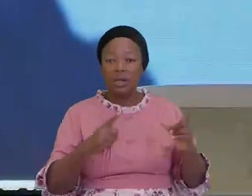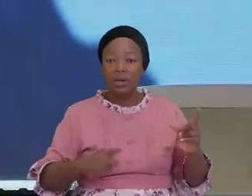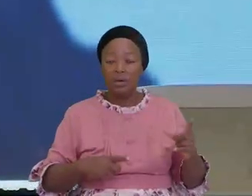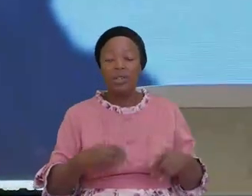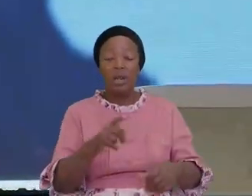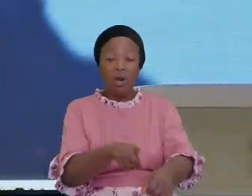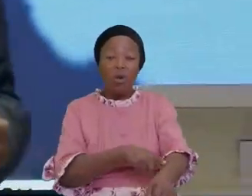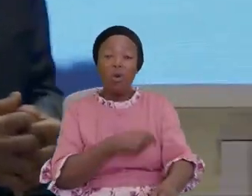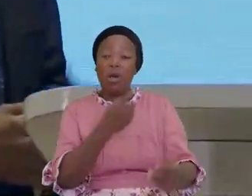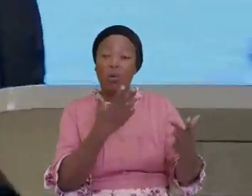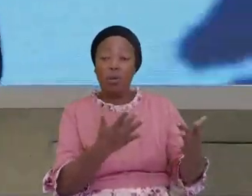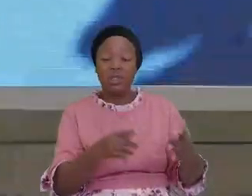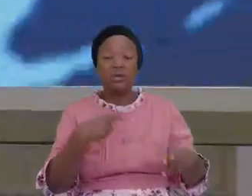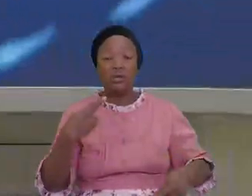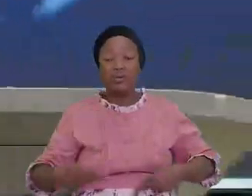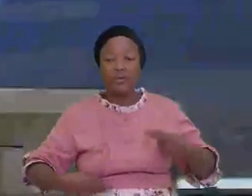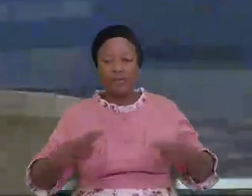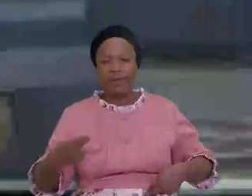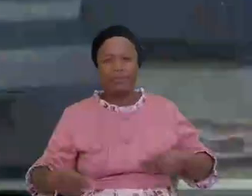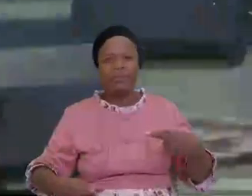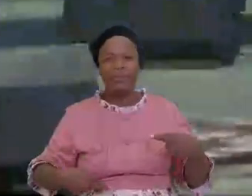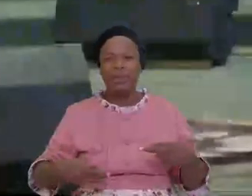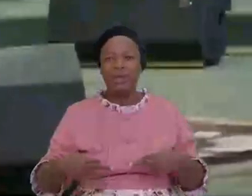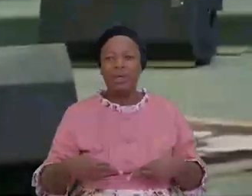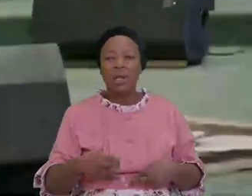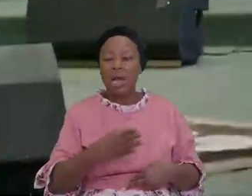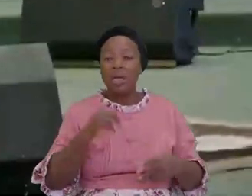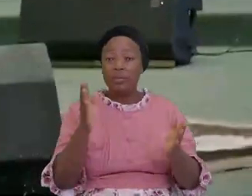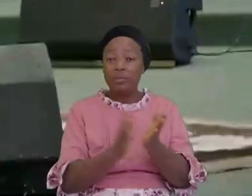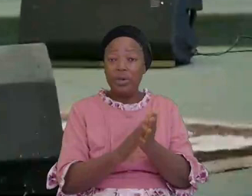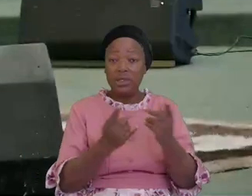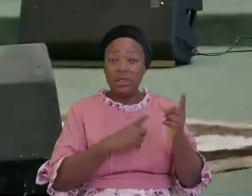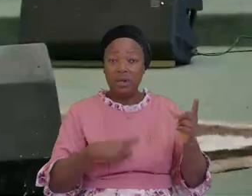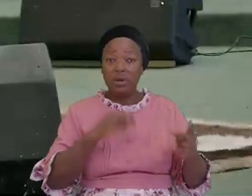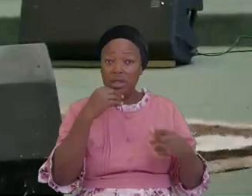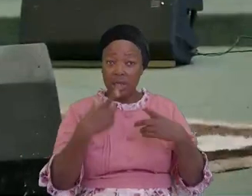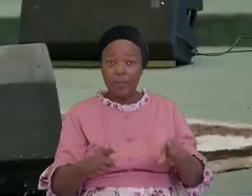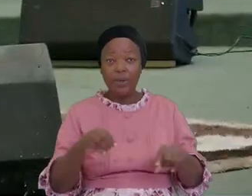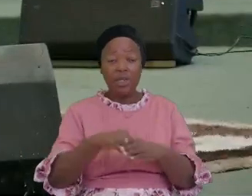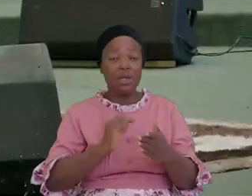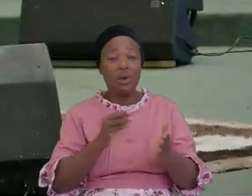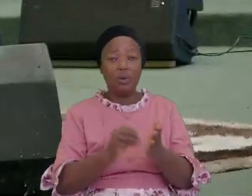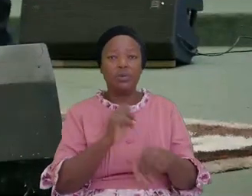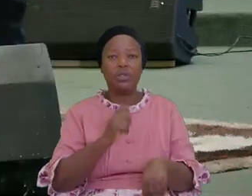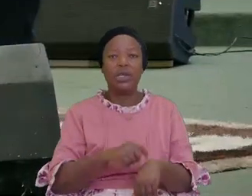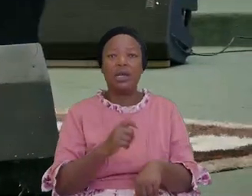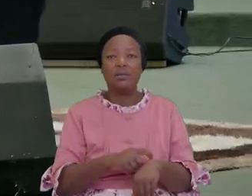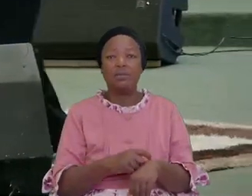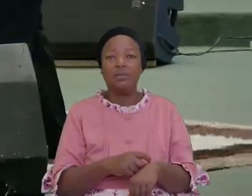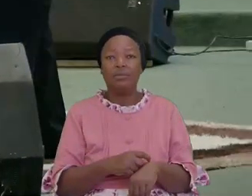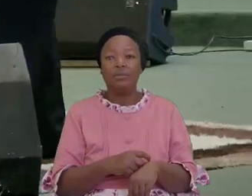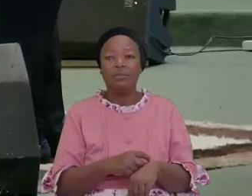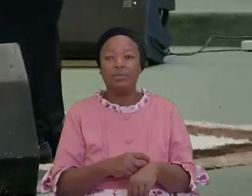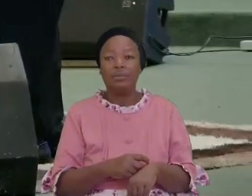Le réveil assez longtemps attendu. Et gloire à Dieu, cela commence et se produit en